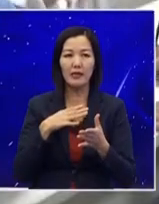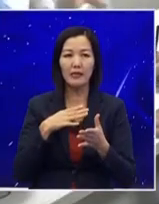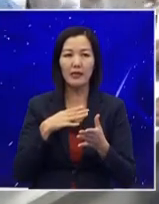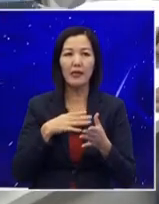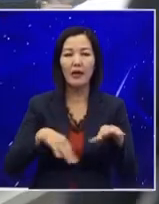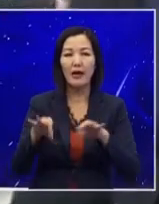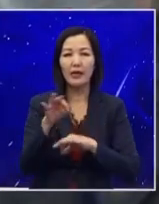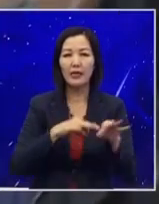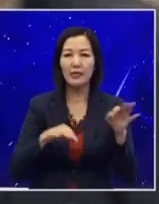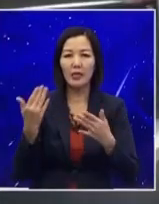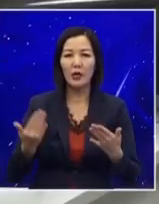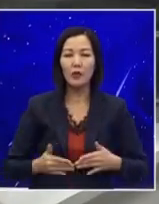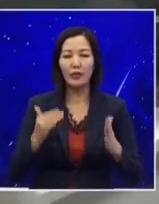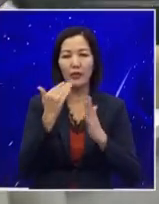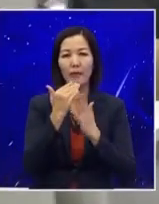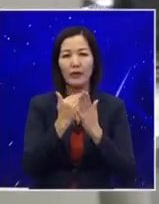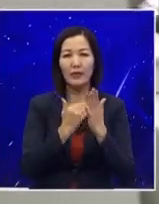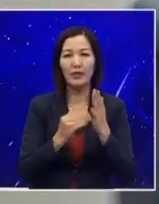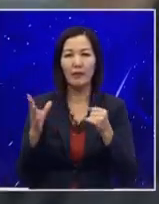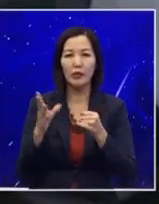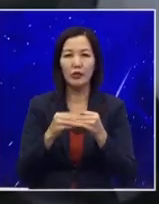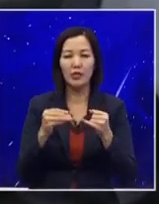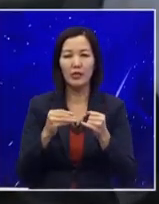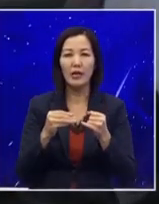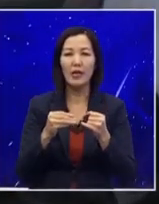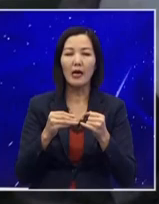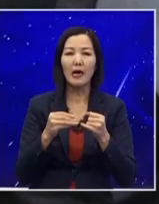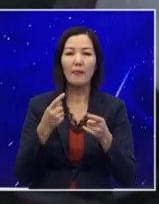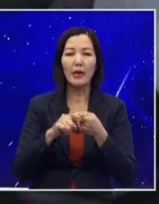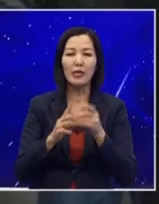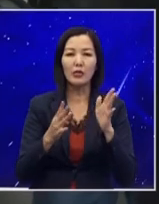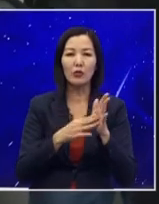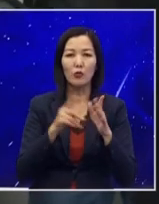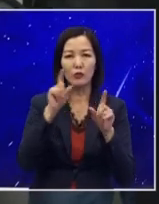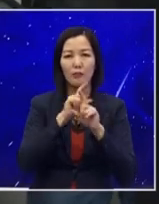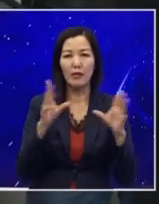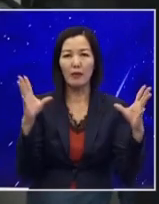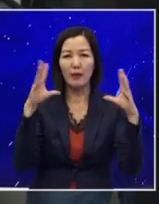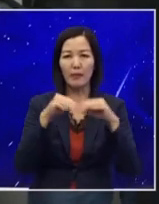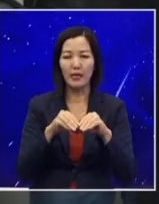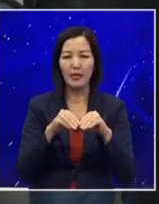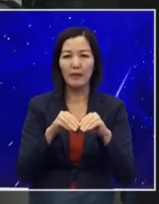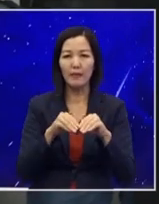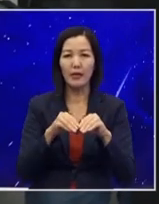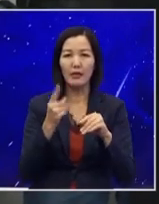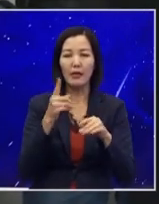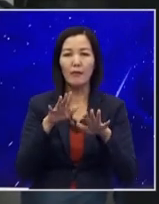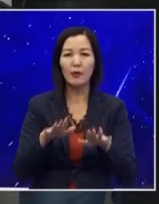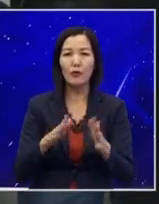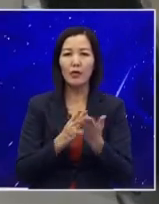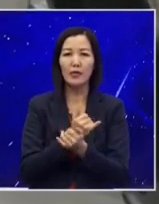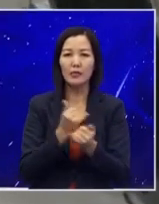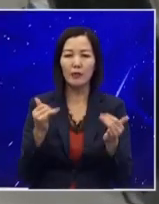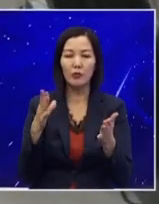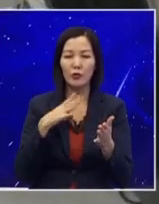архитектура, әлеуметтік бағдарламалар, сондай-ақ жер қатынастар бөлімі сияқты 9 бірдей мекеме мамандары халыққа бір терезе қағидаты бойынша